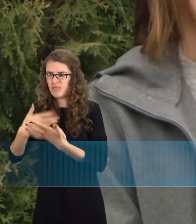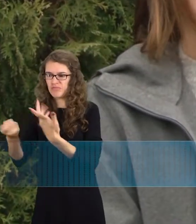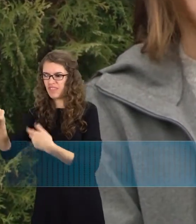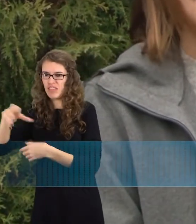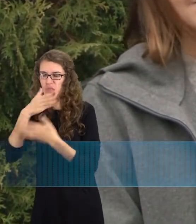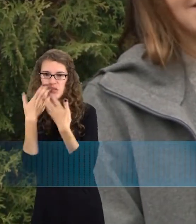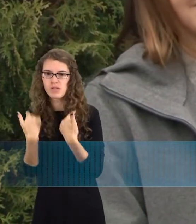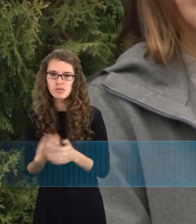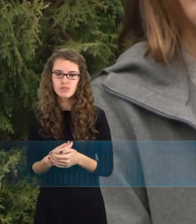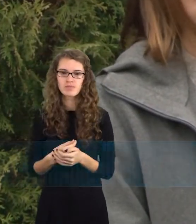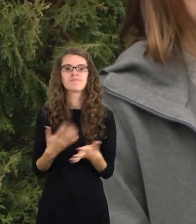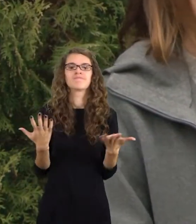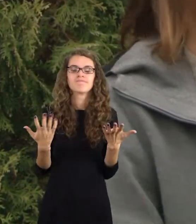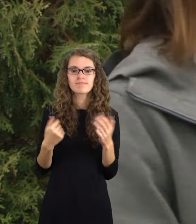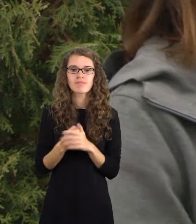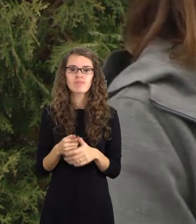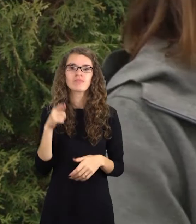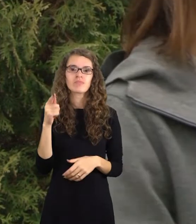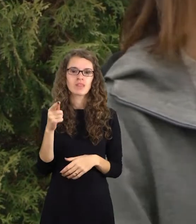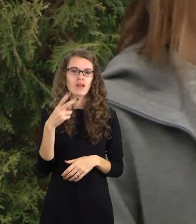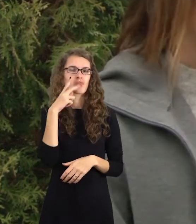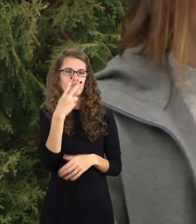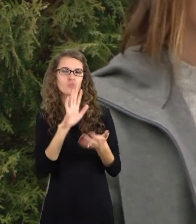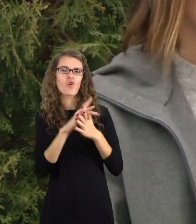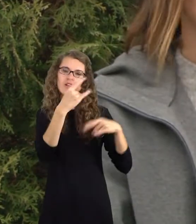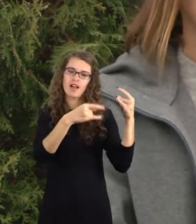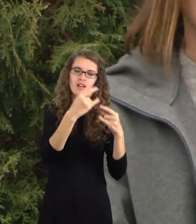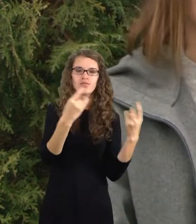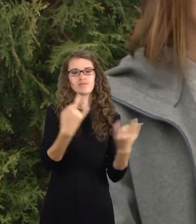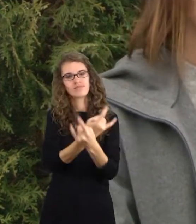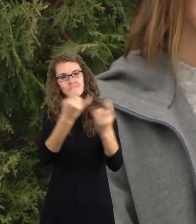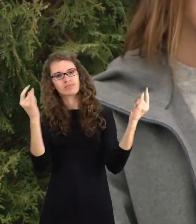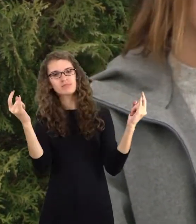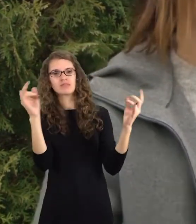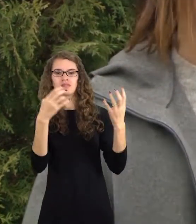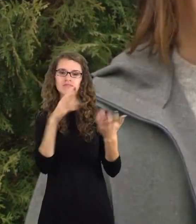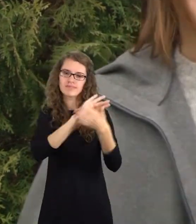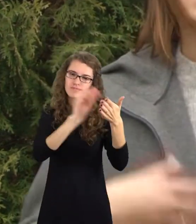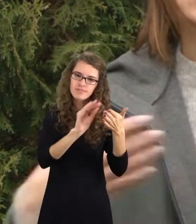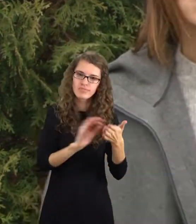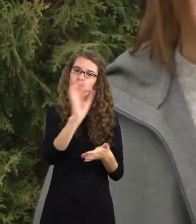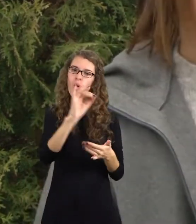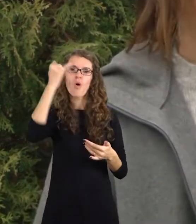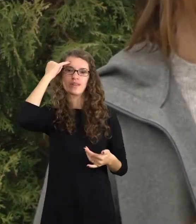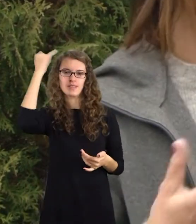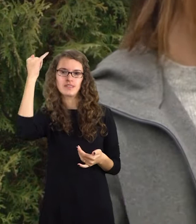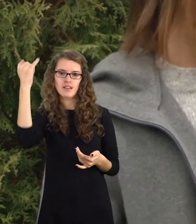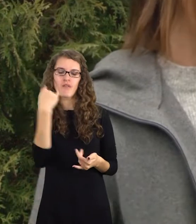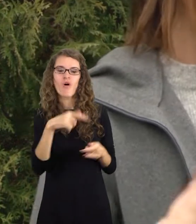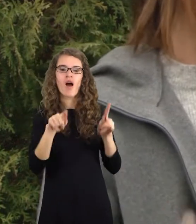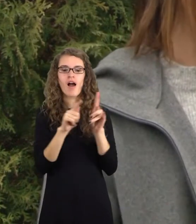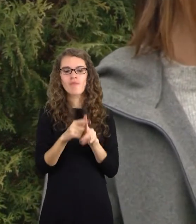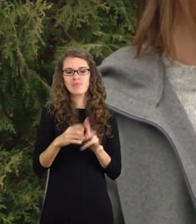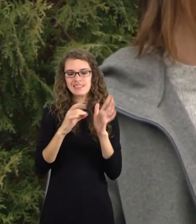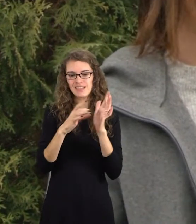Žinoma, tai žiniasklaida rašė apie tą mano idėją, bet daugiau komunikavo, kaip panaudojimas